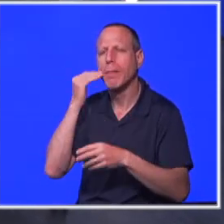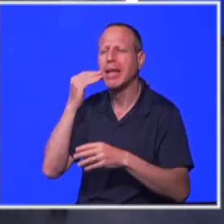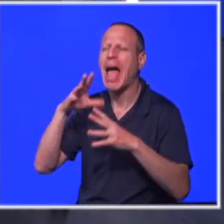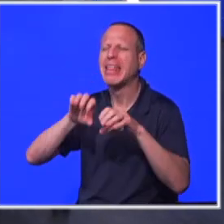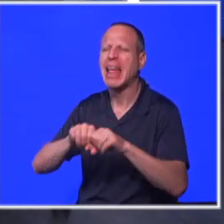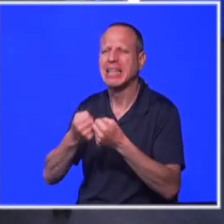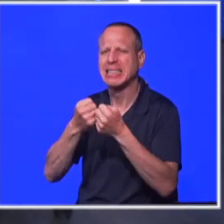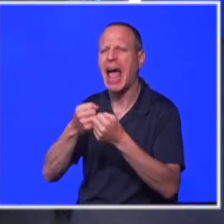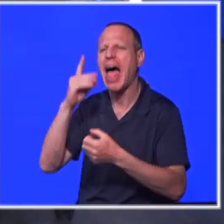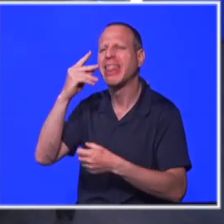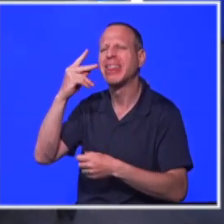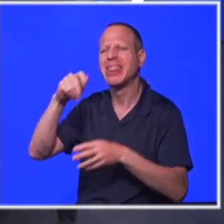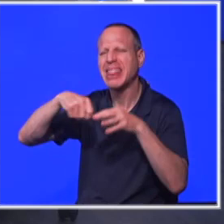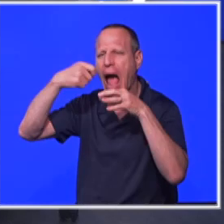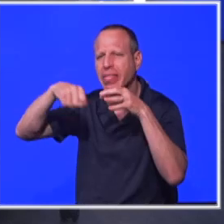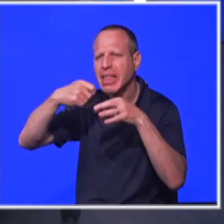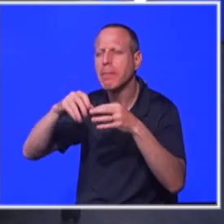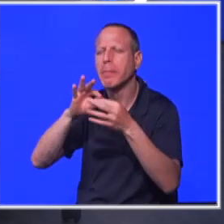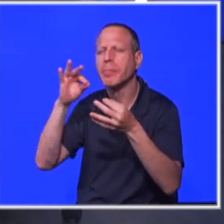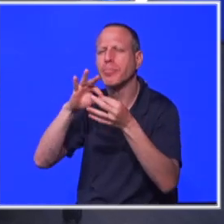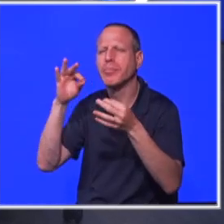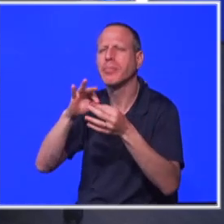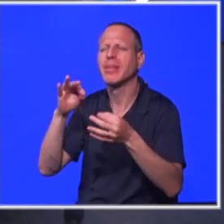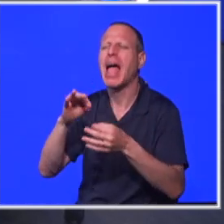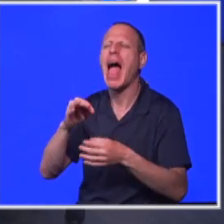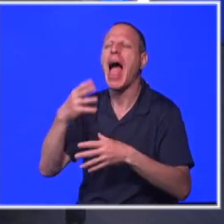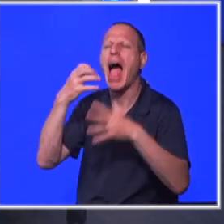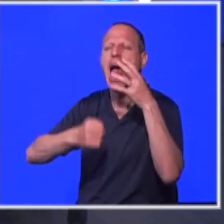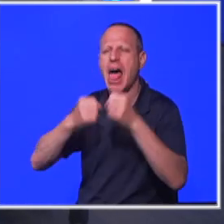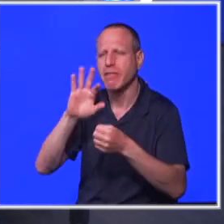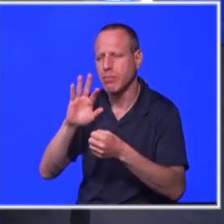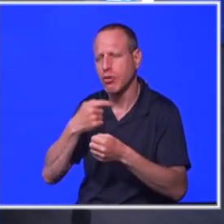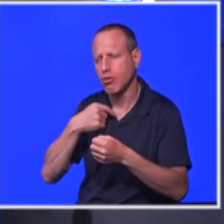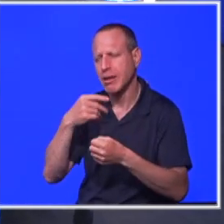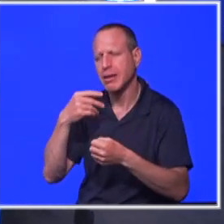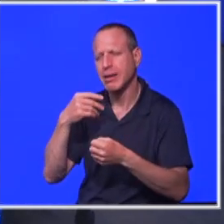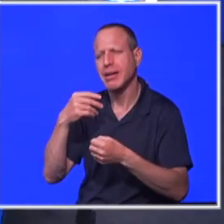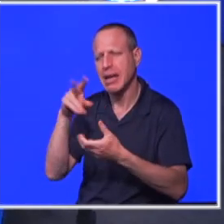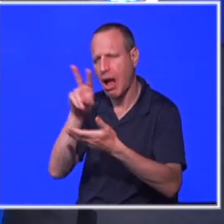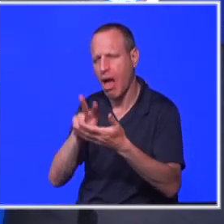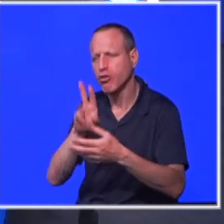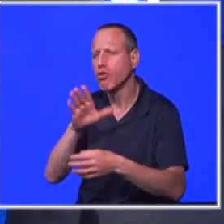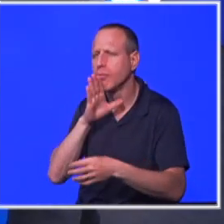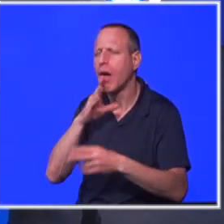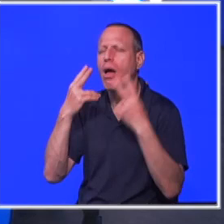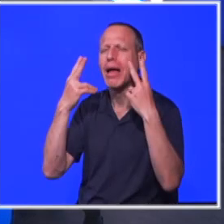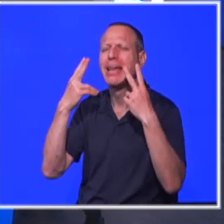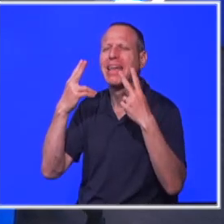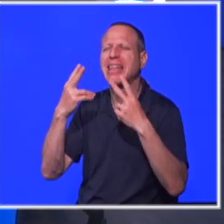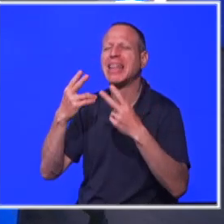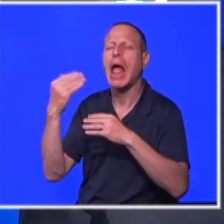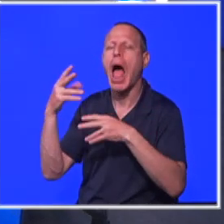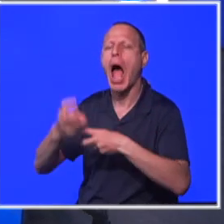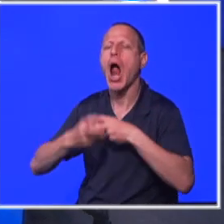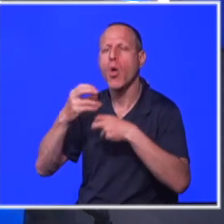החלב, כן, מסתבר, ככה לפחות כתוב במה שאני קראתי, שיש בעיה קריטית בחקלאות האמריקאית, כי פתחו